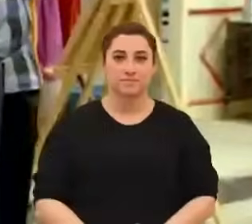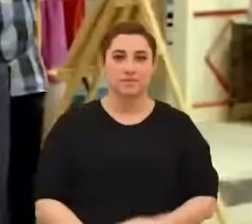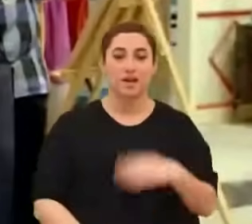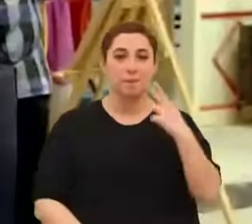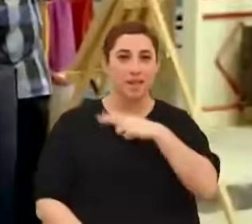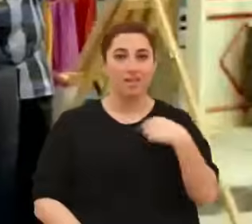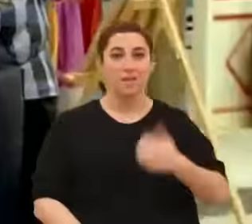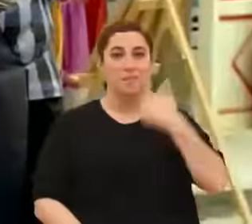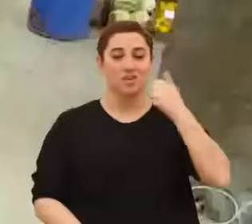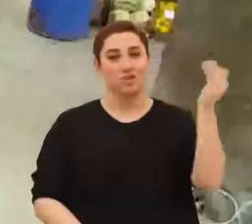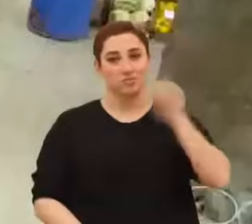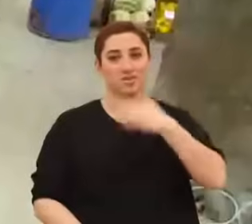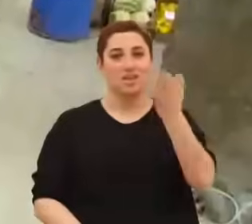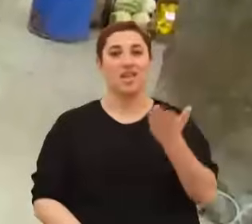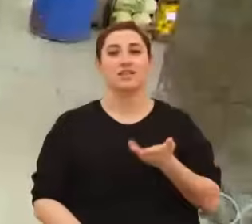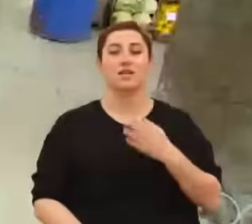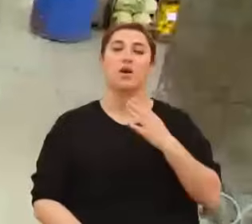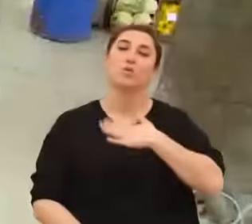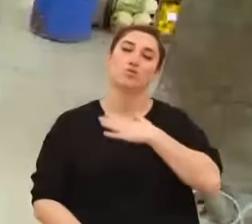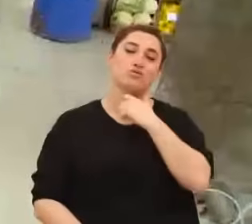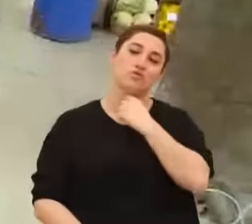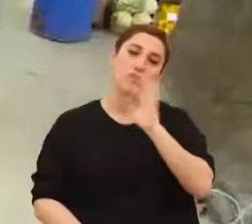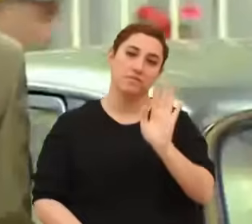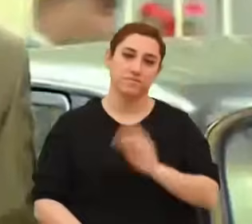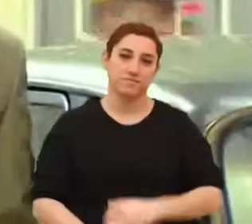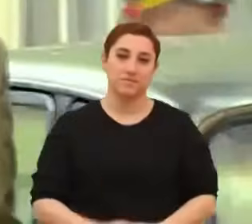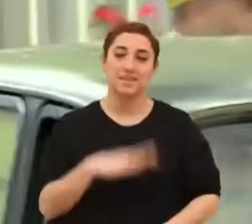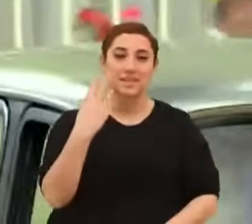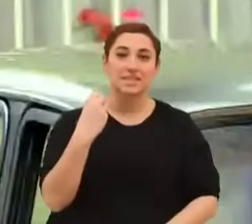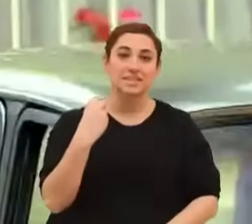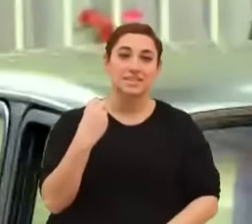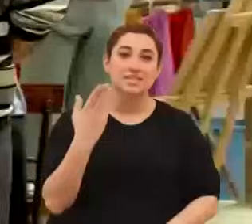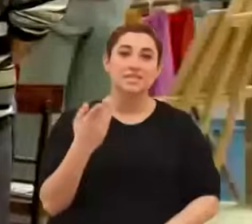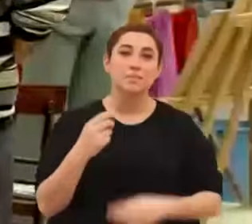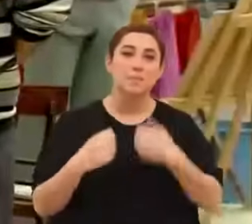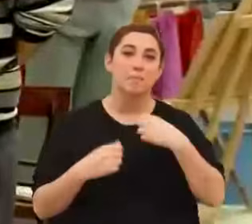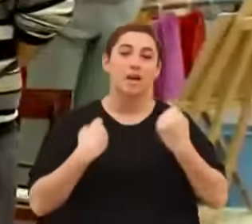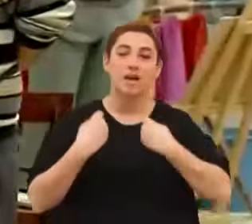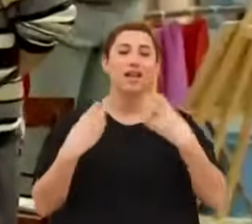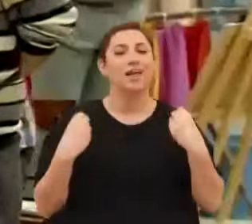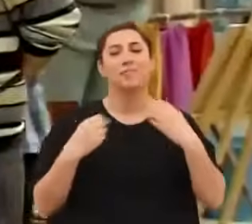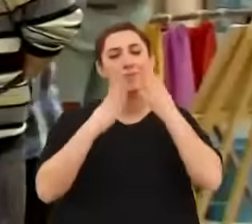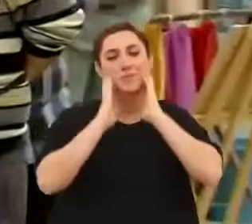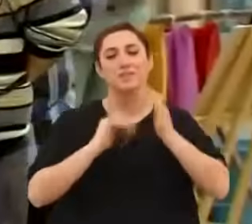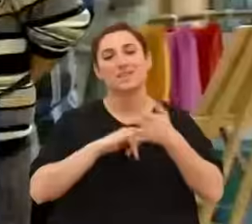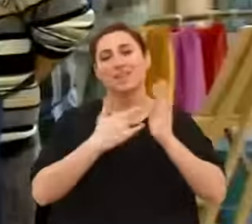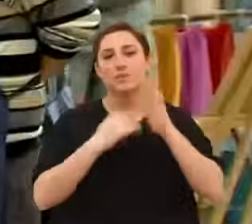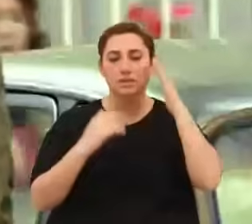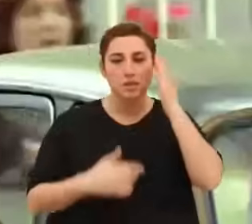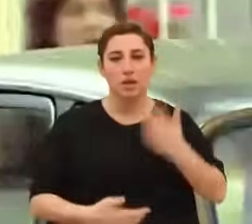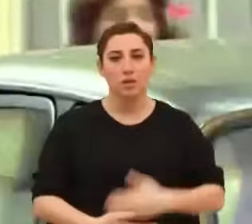Sayın belediye başkanımız teşrif ettiler. Estağfurullah, estağfurullah. Nasılsın şimdi bir bakalım? İyiyim, Allah şükür idare ediyorum, sağ